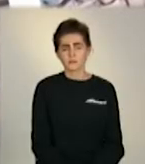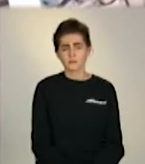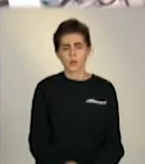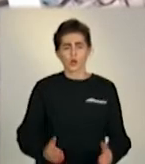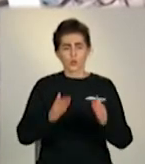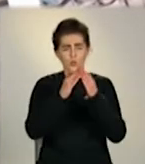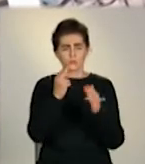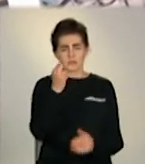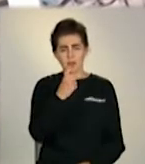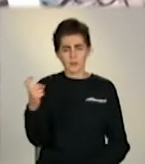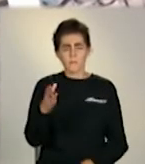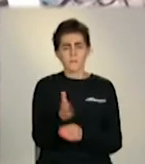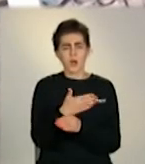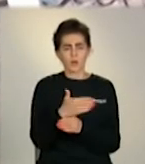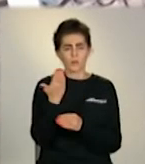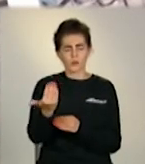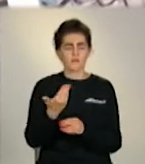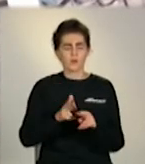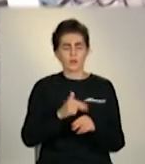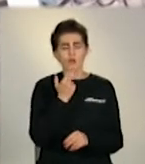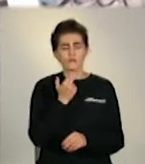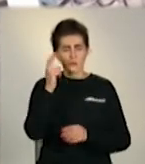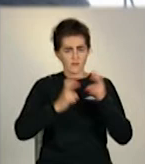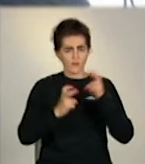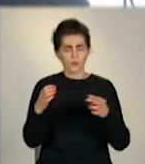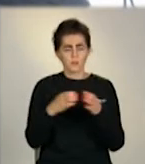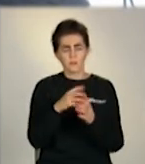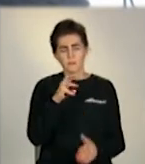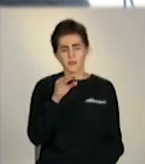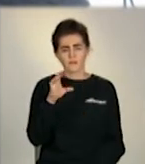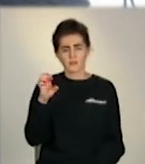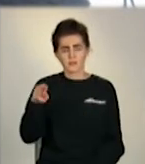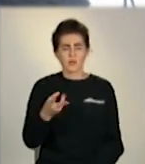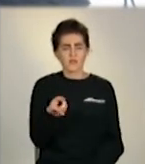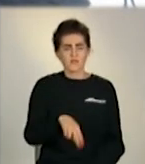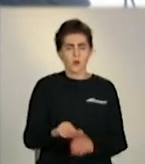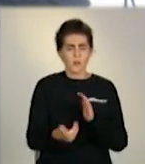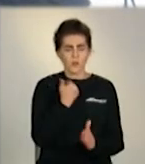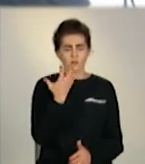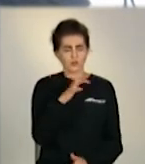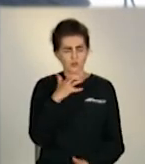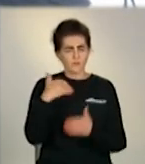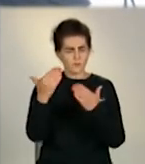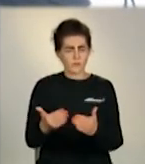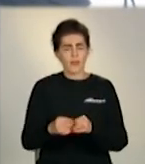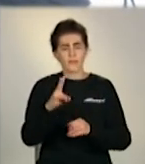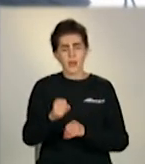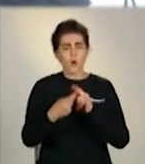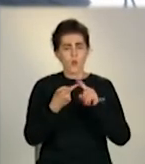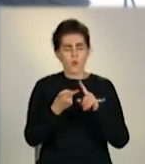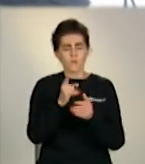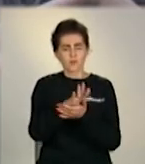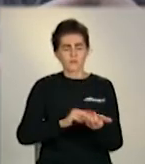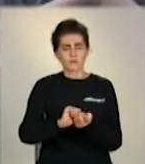Домний цех Маріупольського комбінату імені Ілліча групи «Мединвест» утоновлюють два повітрянагрівачі. Зараз на одному ще триває